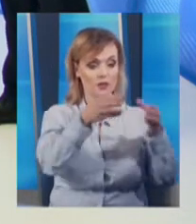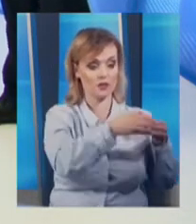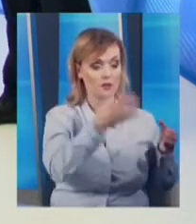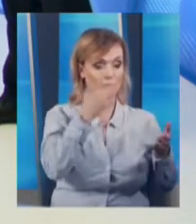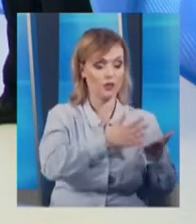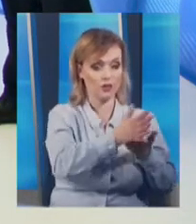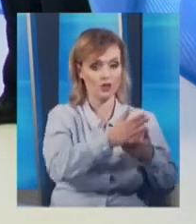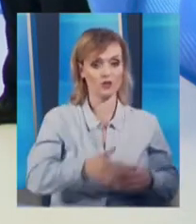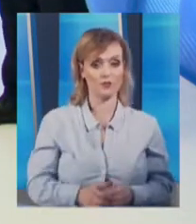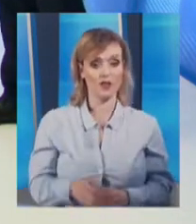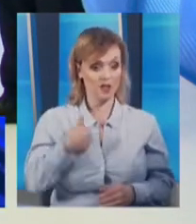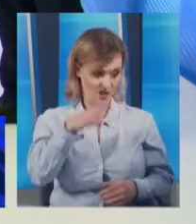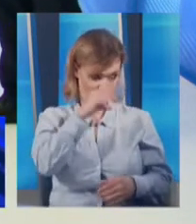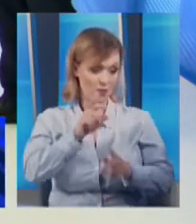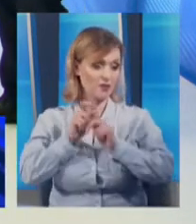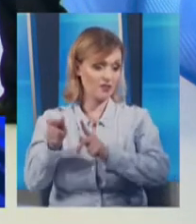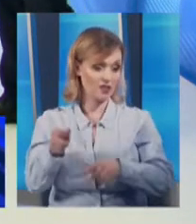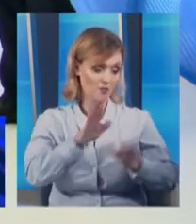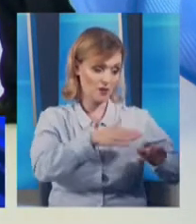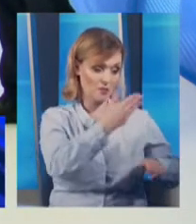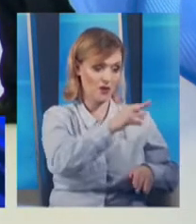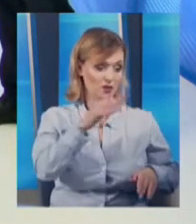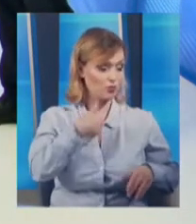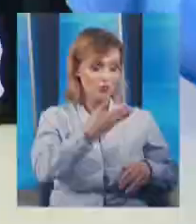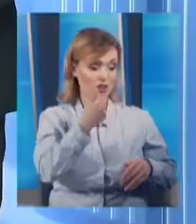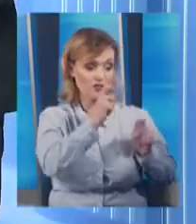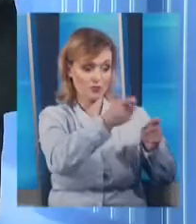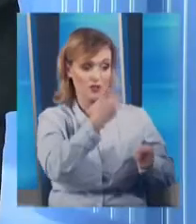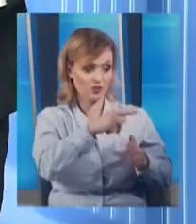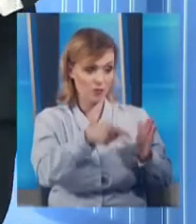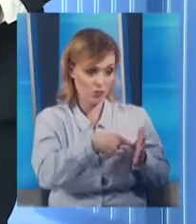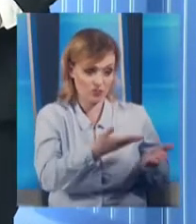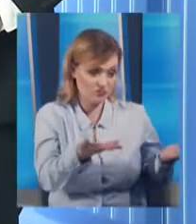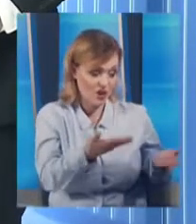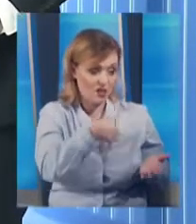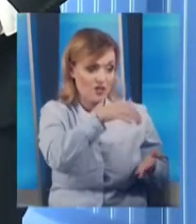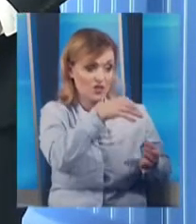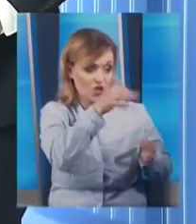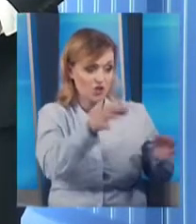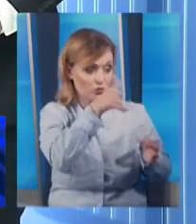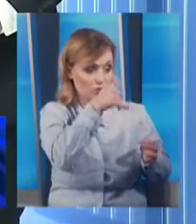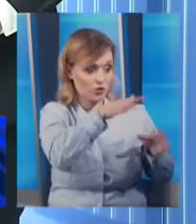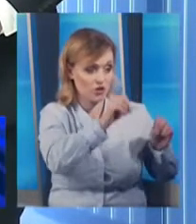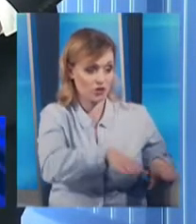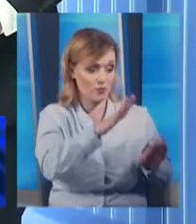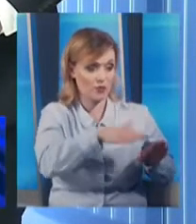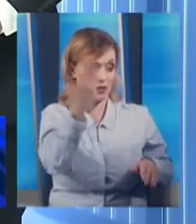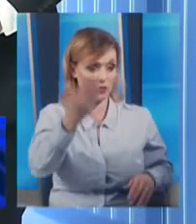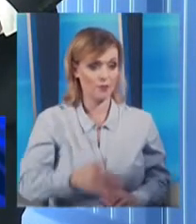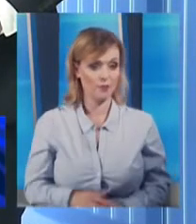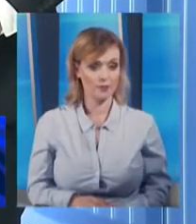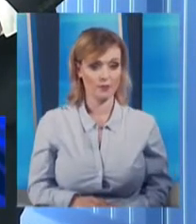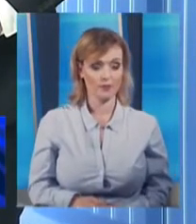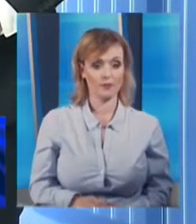l-am întrebat pe domnul Stas. Nu am o întrebare la domnul Grosu. Eu pot să adresez o întrebare. Vă rog. În situația în care Parlamentul a